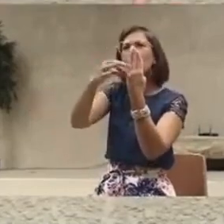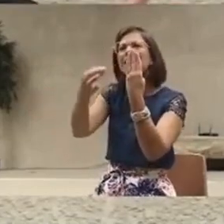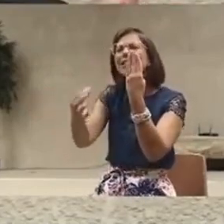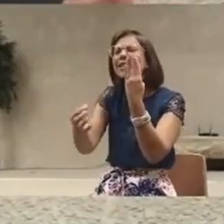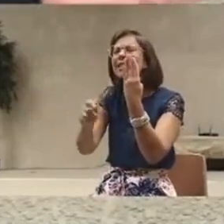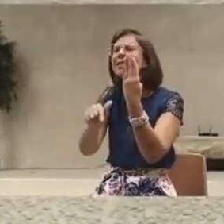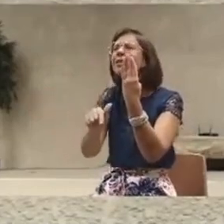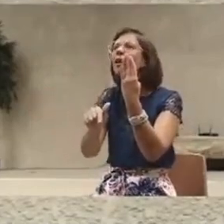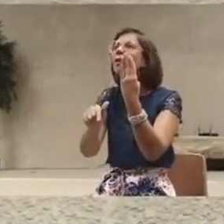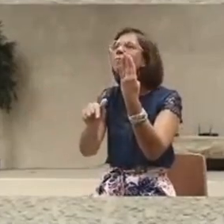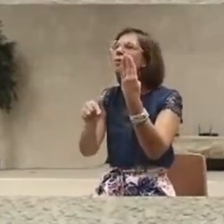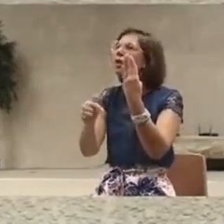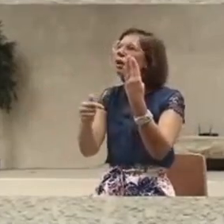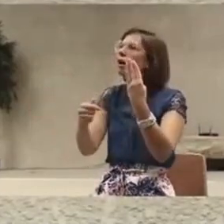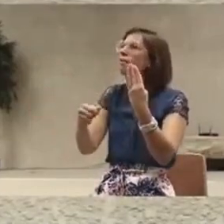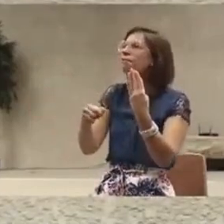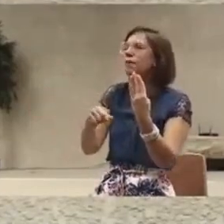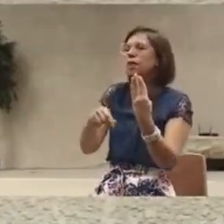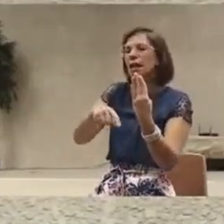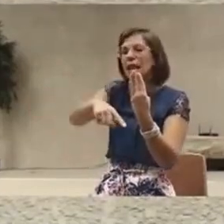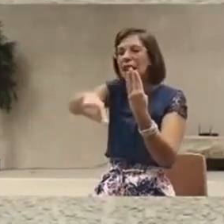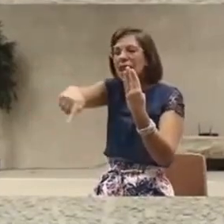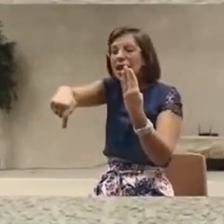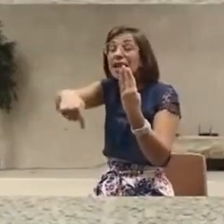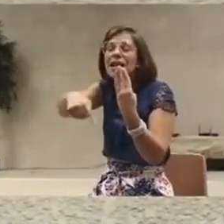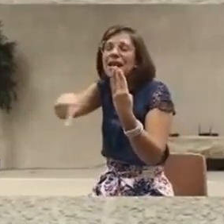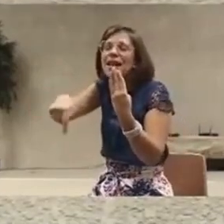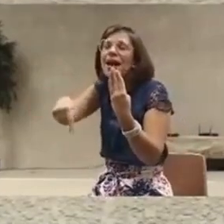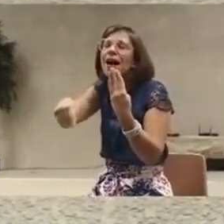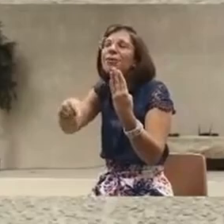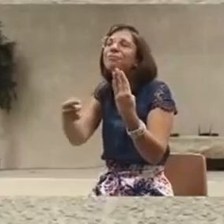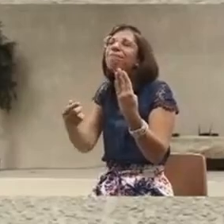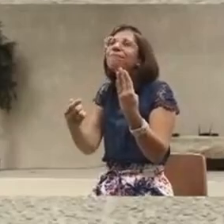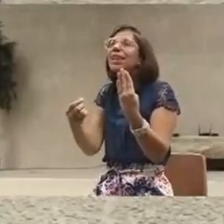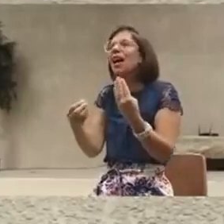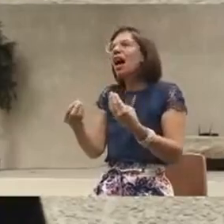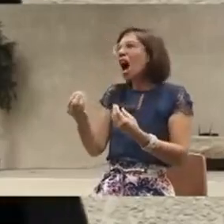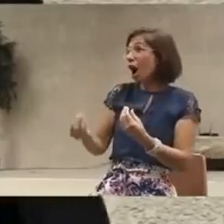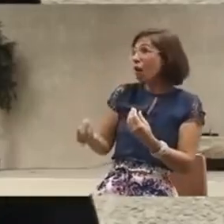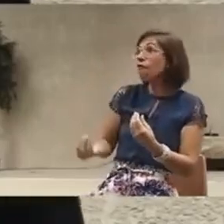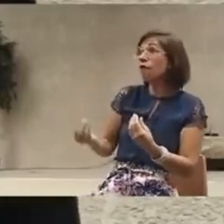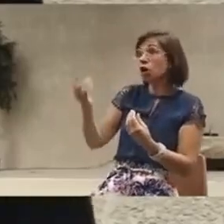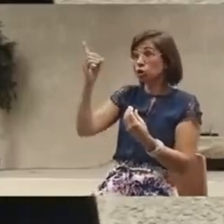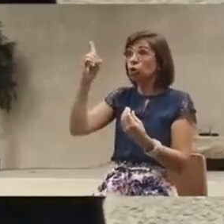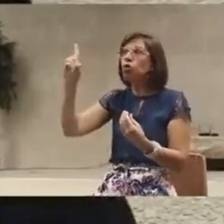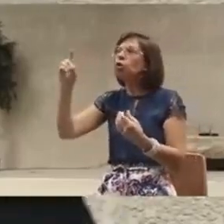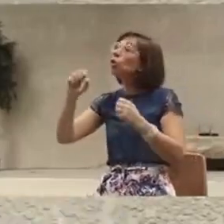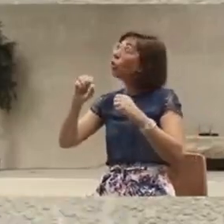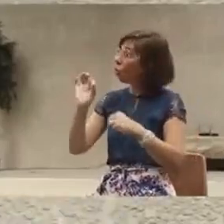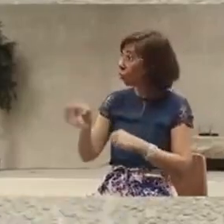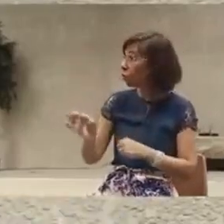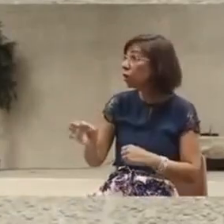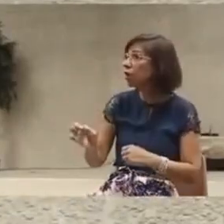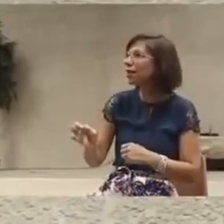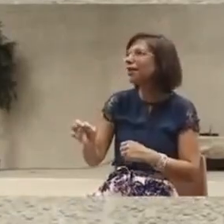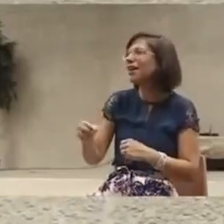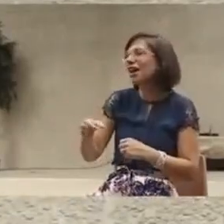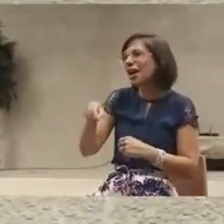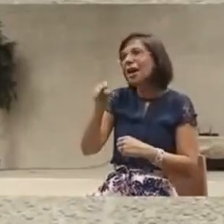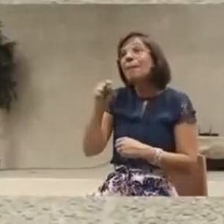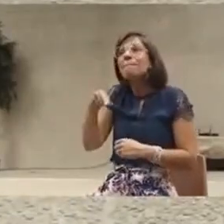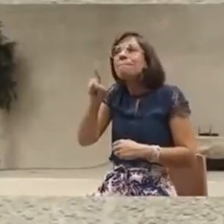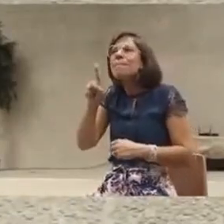chair. Tu ne diffères en rien des enfants d'Israël qui, dans le désert, pourtant ils sont sortis d'Égypte,